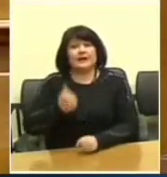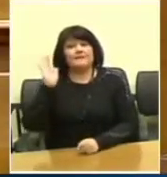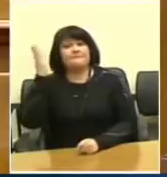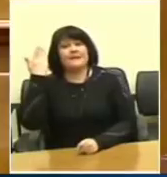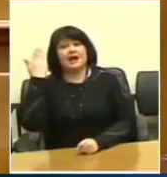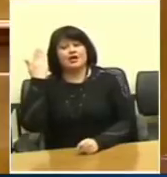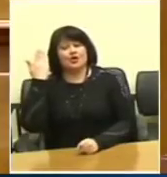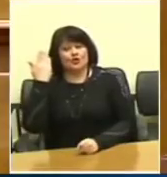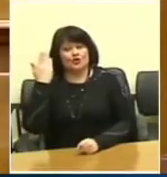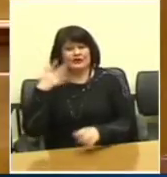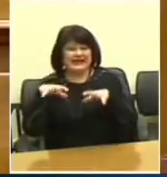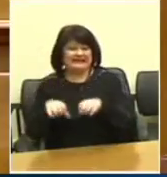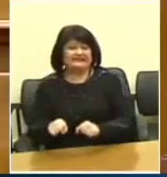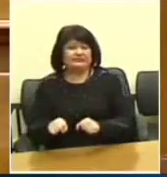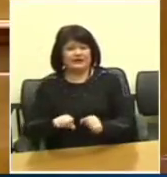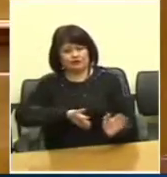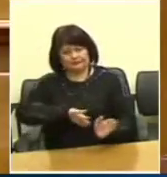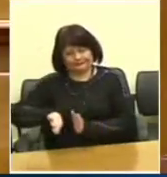πολιτικό κατεστημένο.